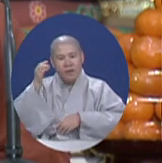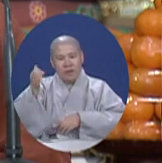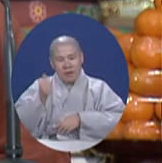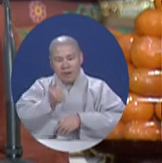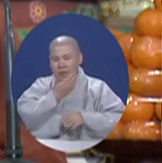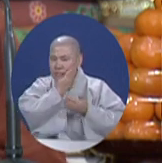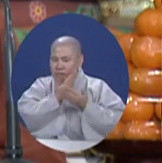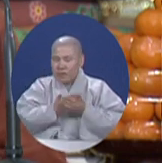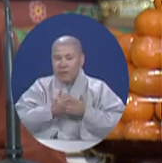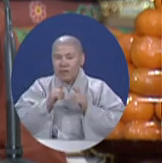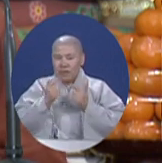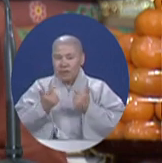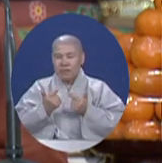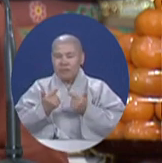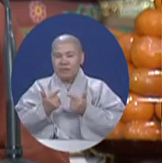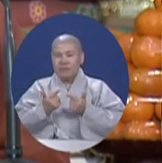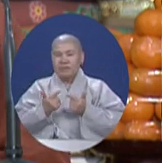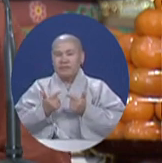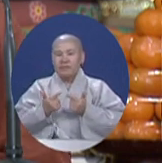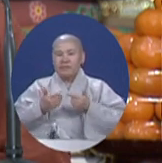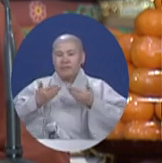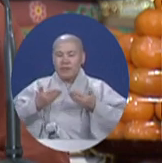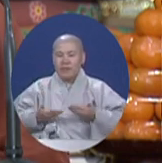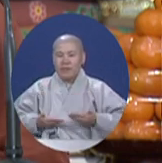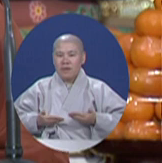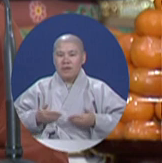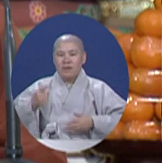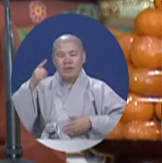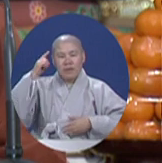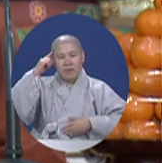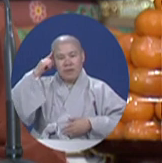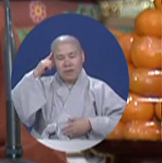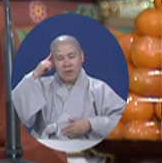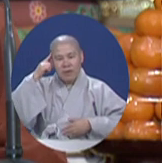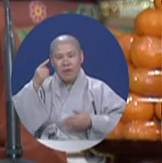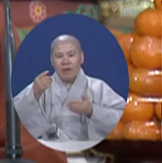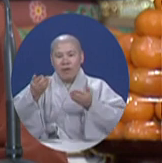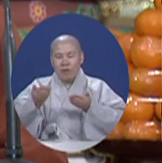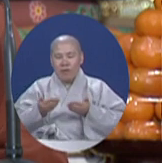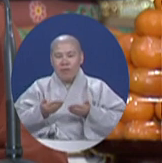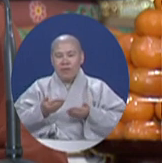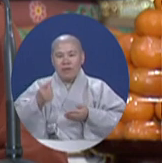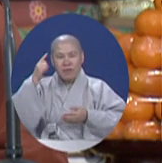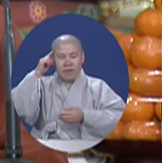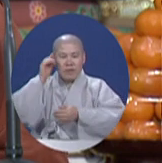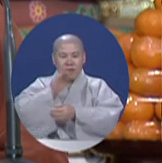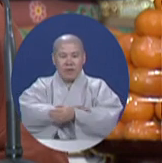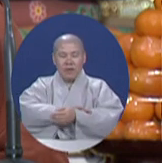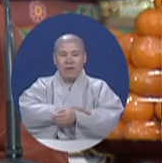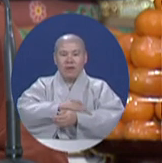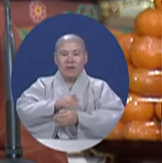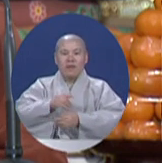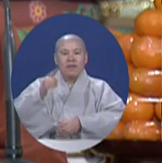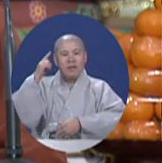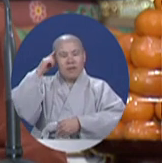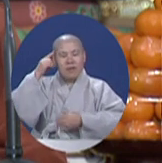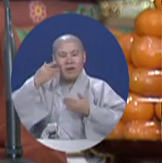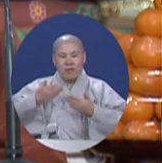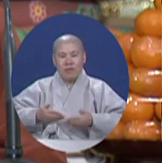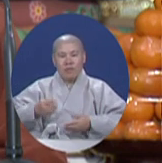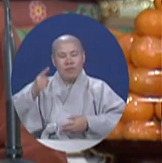중요하지 않습니다. 그래서 쉬는 건 견해고 얻는 건 지혜입니다. 견해를 쉬고 지혜를 얻어라.